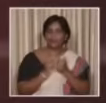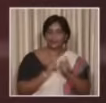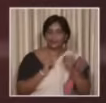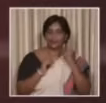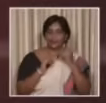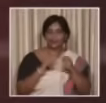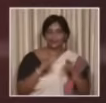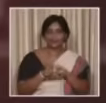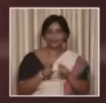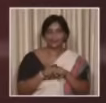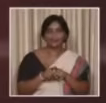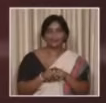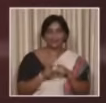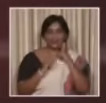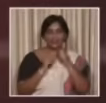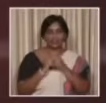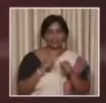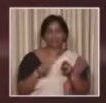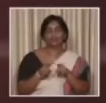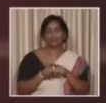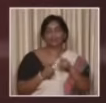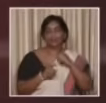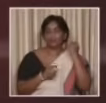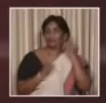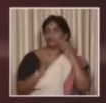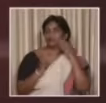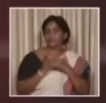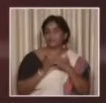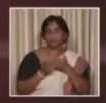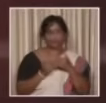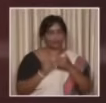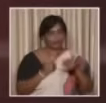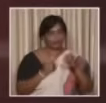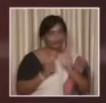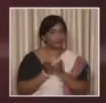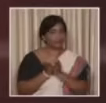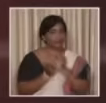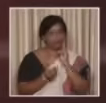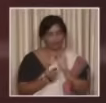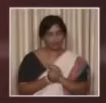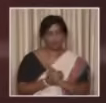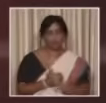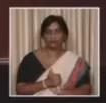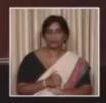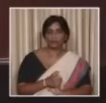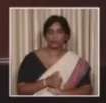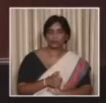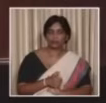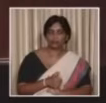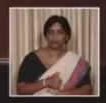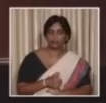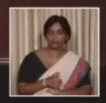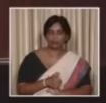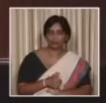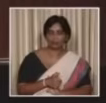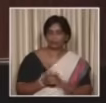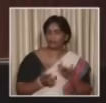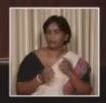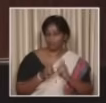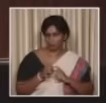සංශෝධනය කරලා හරි පියවර ගන්න කරුණාකරලා අද ඉඳලා පැහැදිලිවම ස්ථාවර නියෝග සංශෝධනය කළ යුතුව තියෙනවා ඔව්